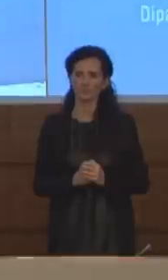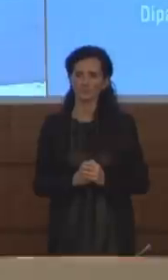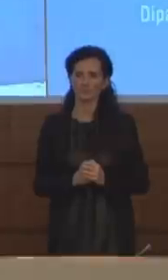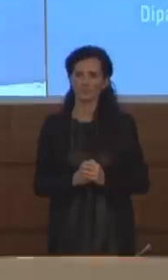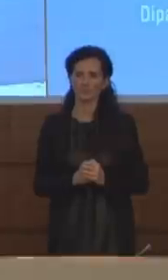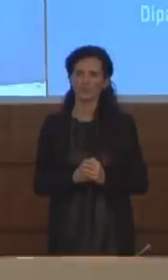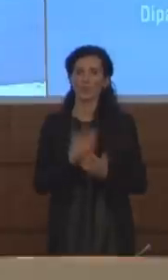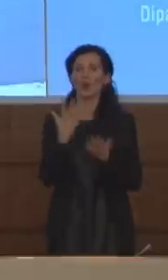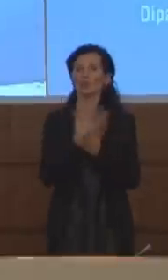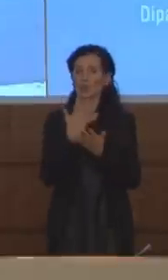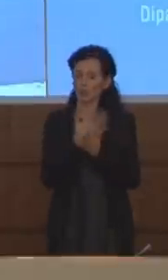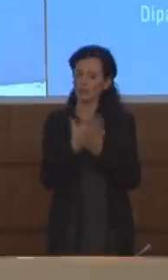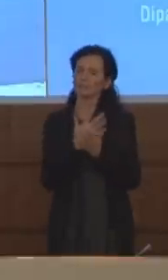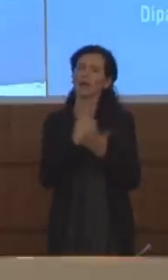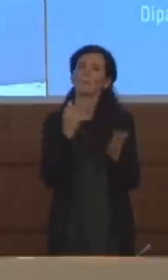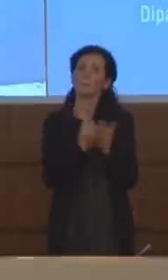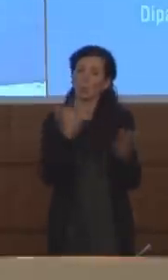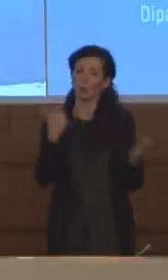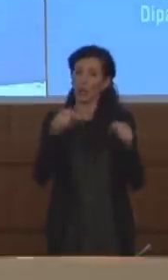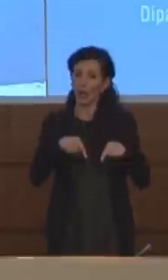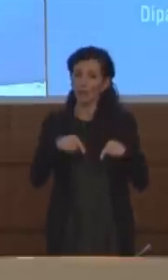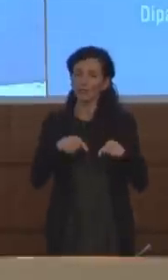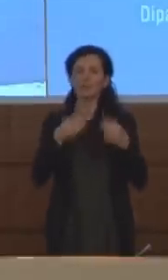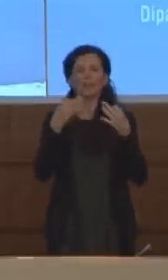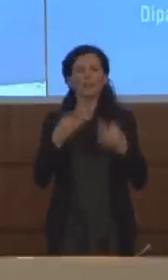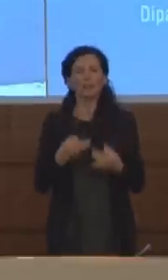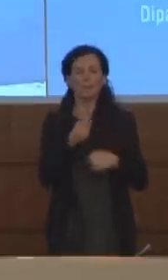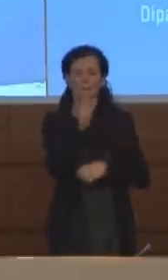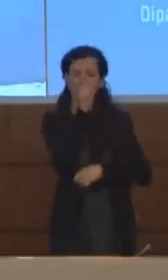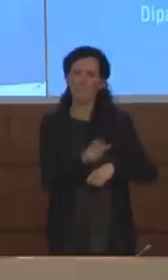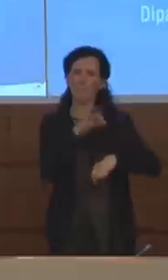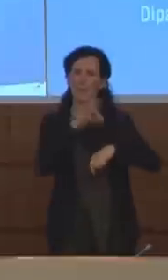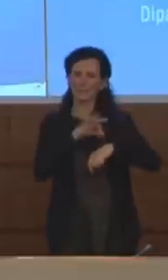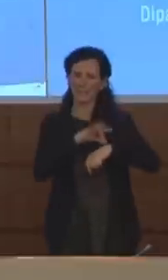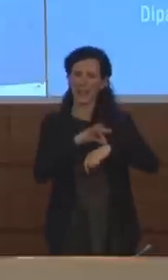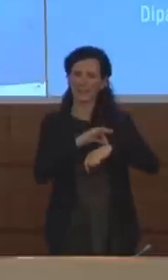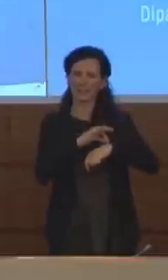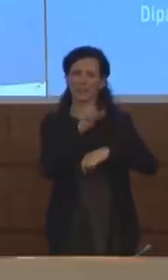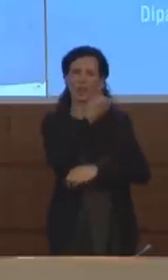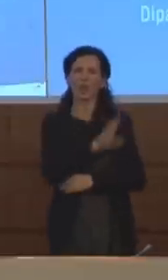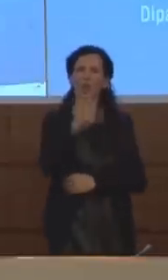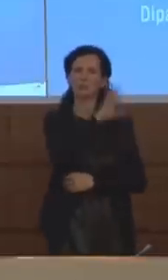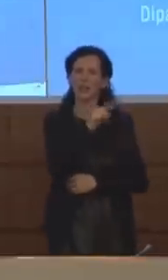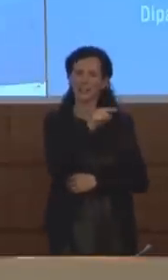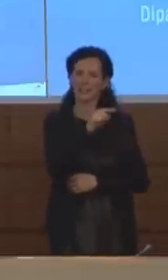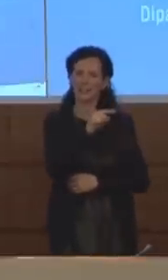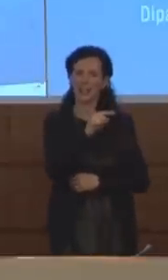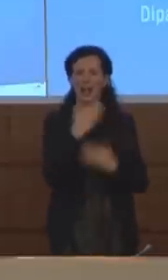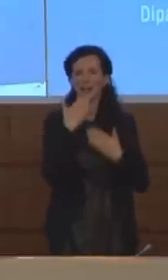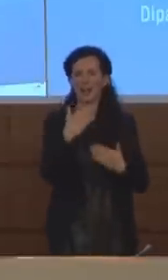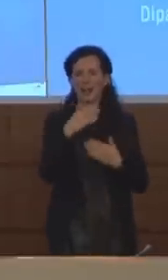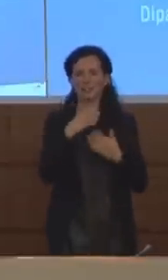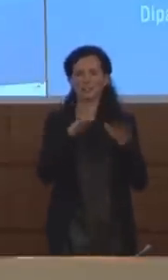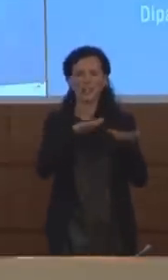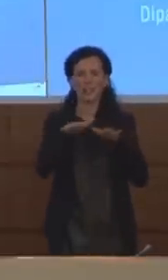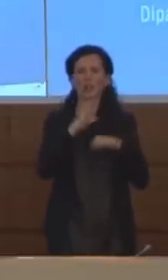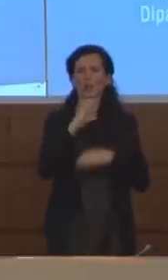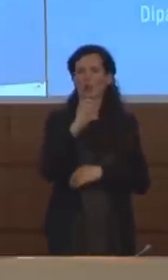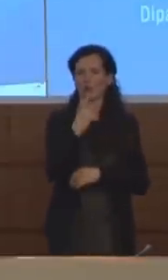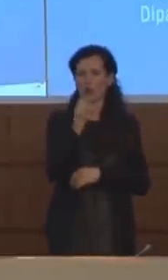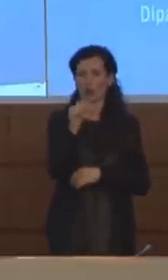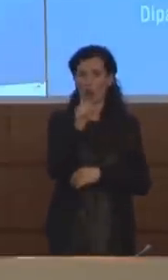importante interessante che è rientrato in italia uno dei pazienti che era stato trasferito attraverso il sistema della cross